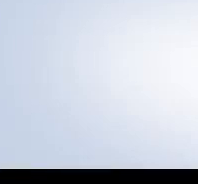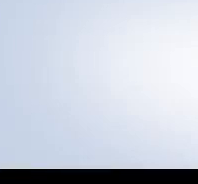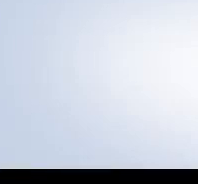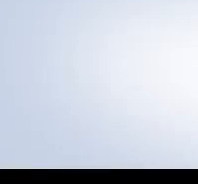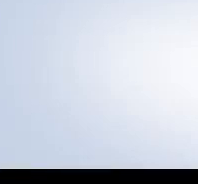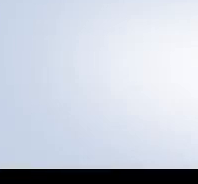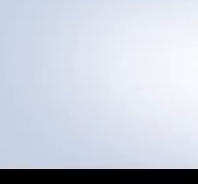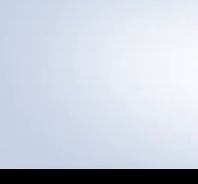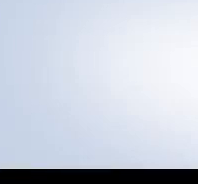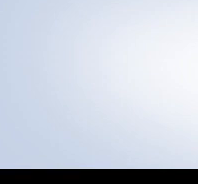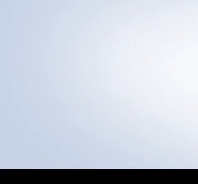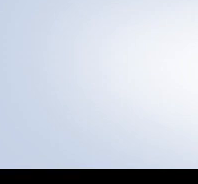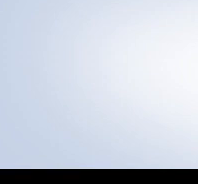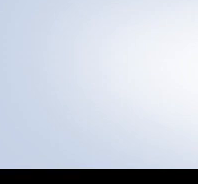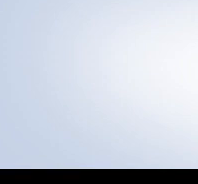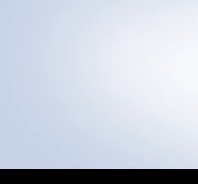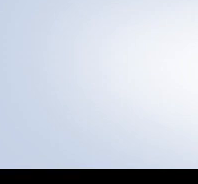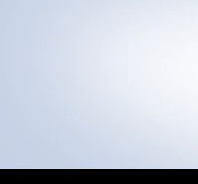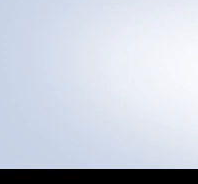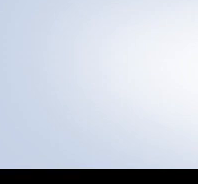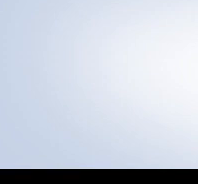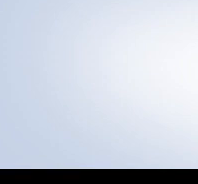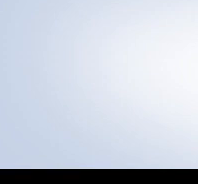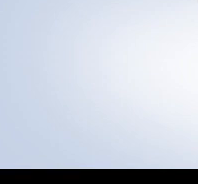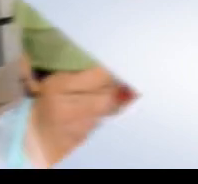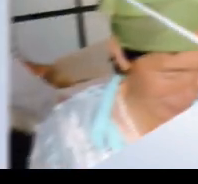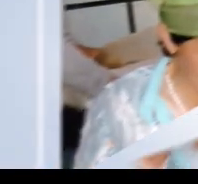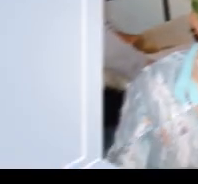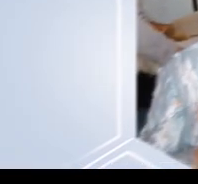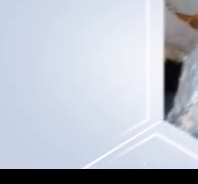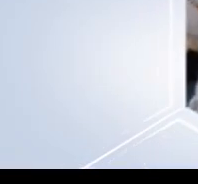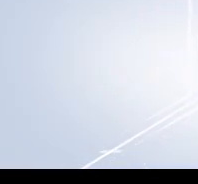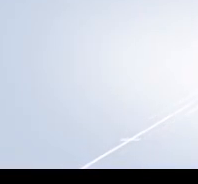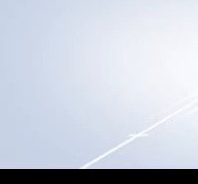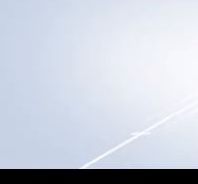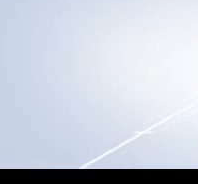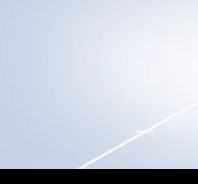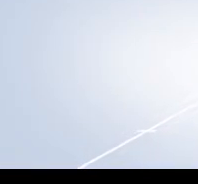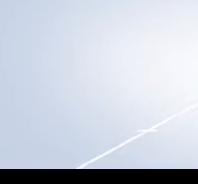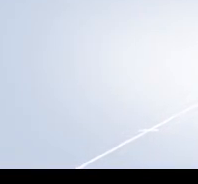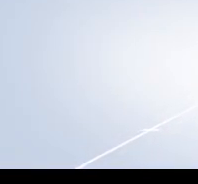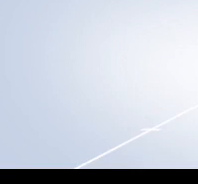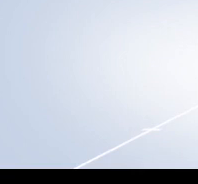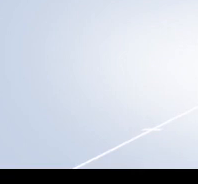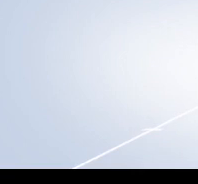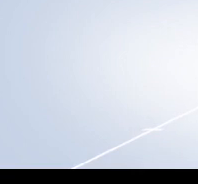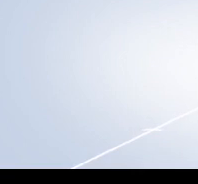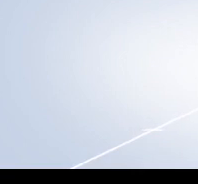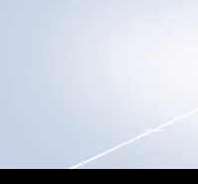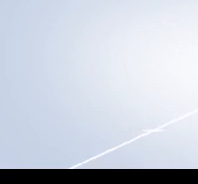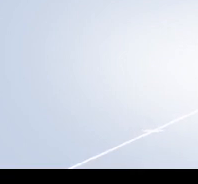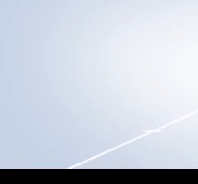Насан туршийн боловсрал гэж юу вэ? Бүх насны иргэдэд амьдрах ухаан, гэр бүл, гоо зүй, ёс